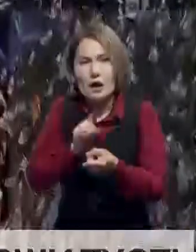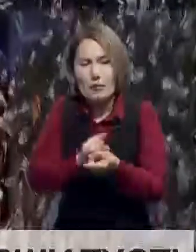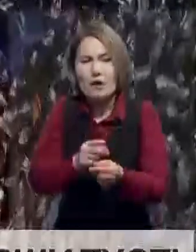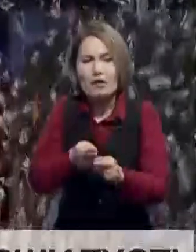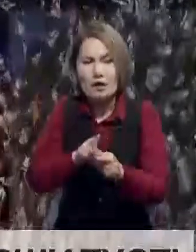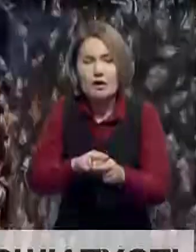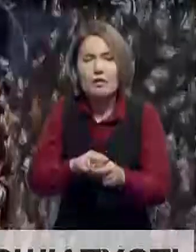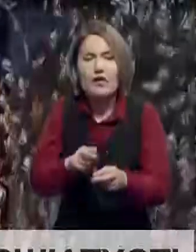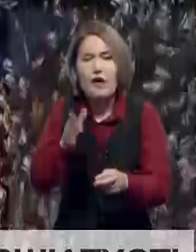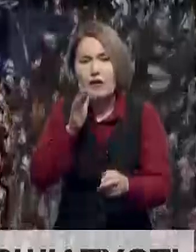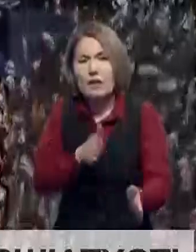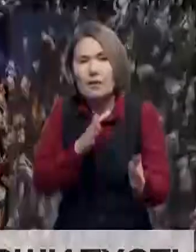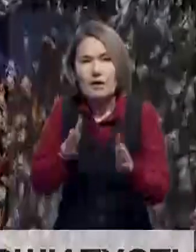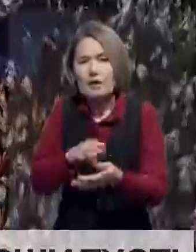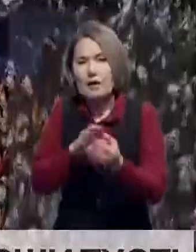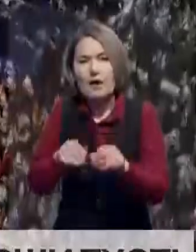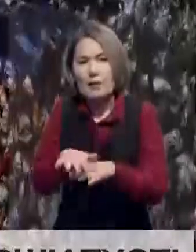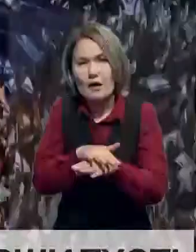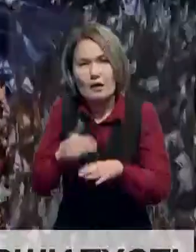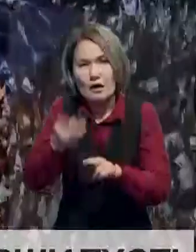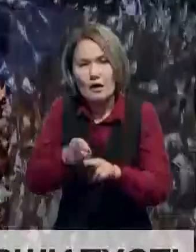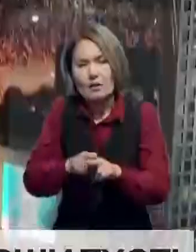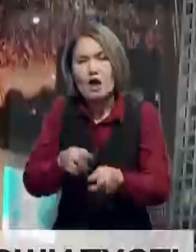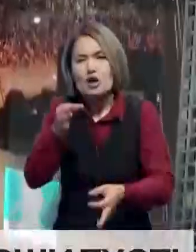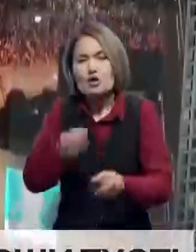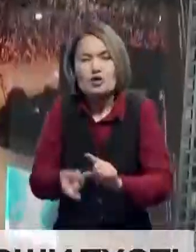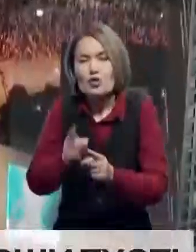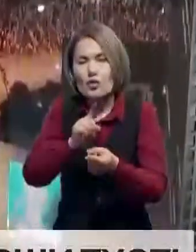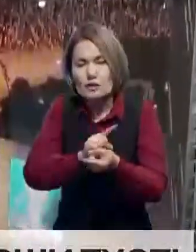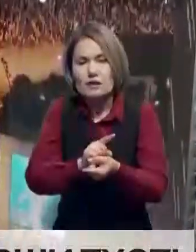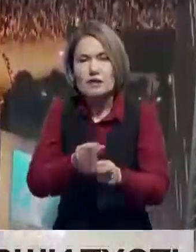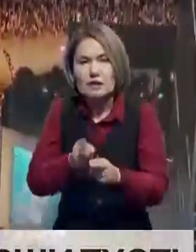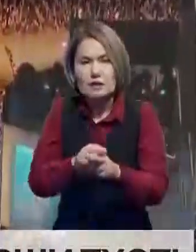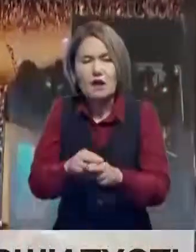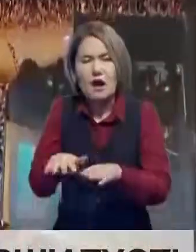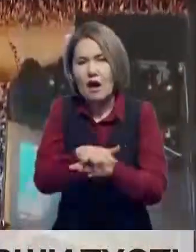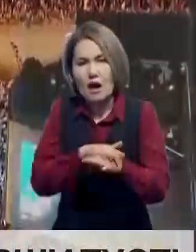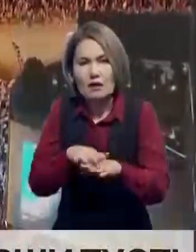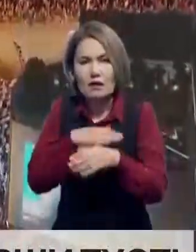әрі қарауды кейінге қалдырды. Тұрғындардың пікірінше, бұл өзгерістер сот құқығын шектейді.